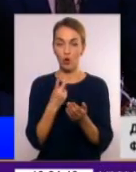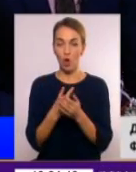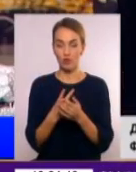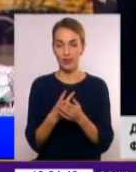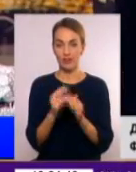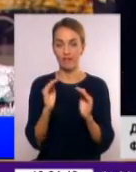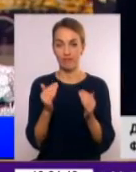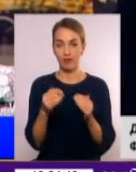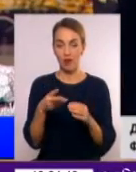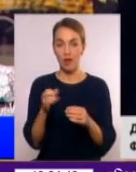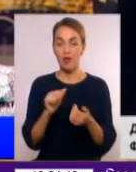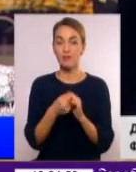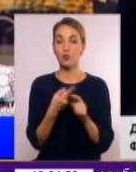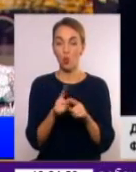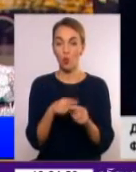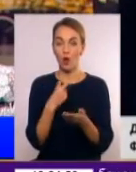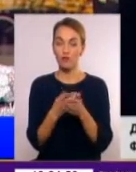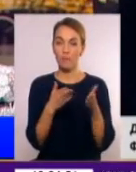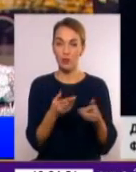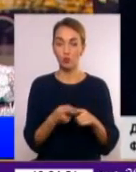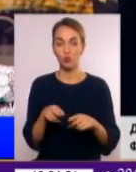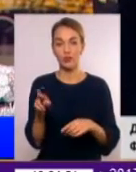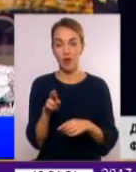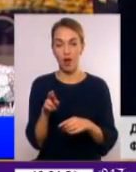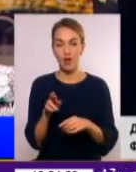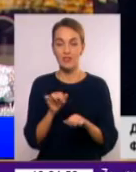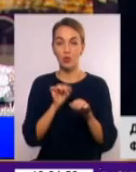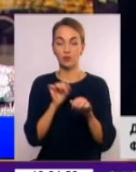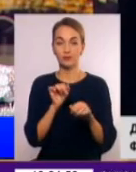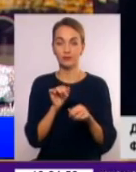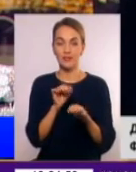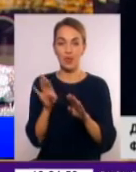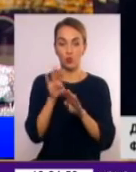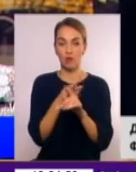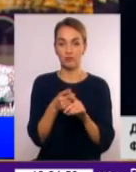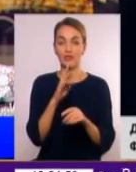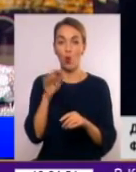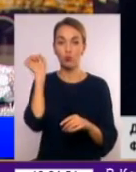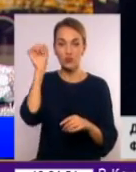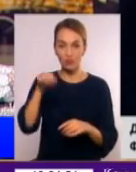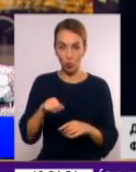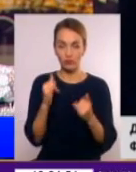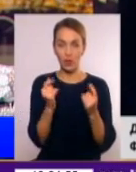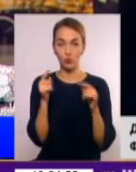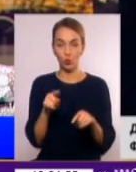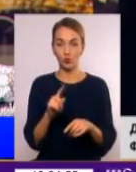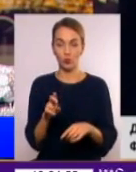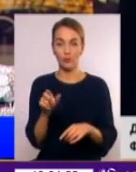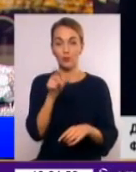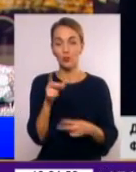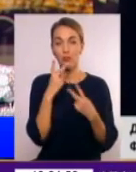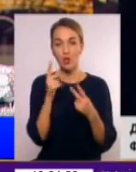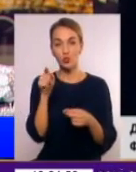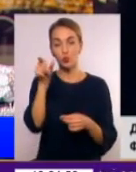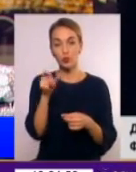кадрі, а замість цього показували мене, тому що я затуляв цю жінку. І тому я опустив голову для того, щоб люди бачили